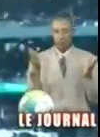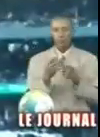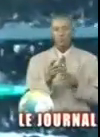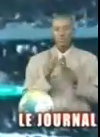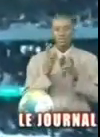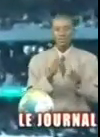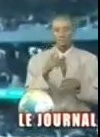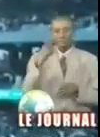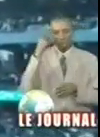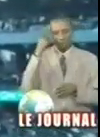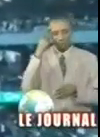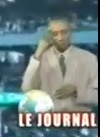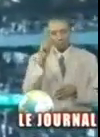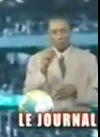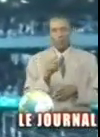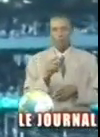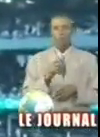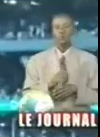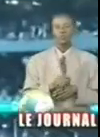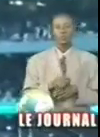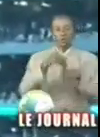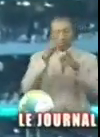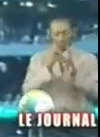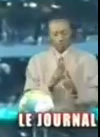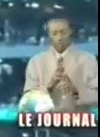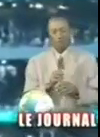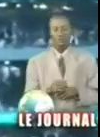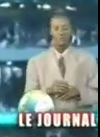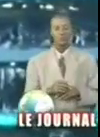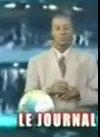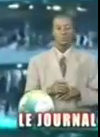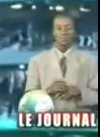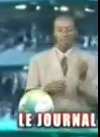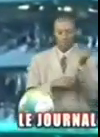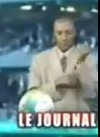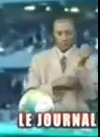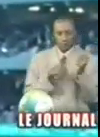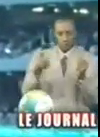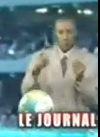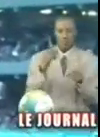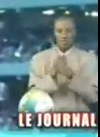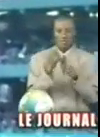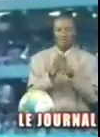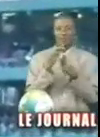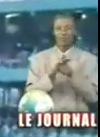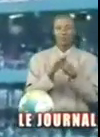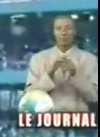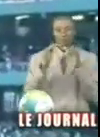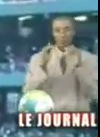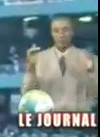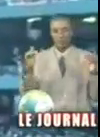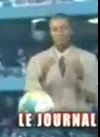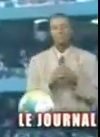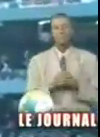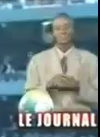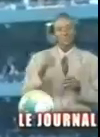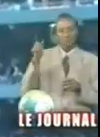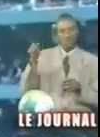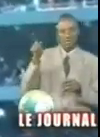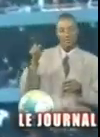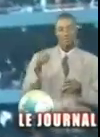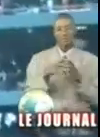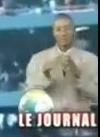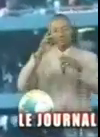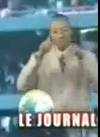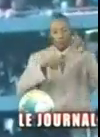la mémoire du prix Nobel de la paix. C'est dans ces stades de Soweto, sous une pluie battante, bravée par